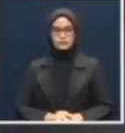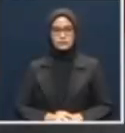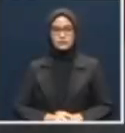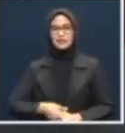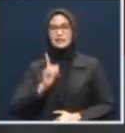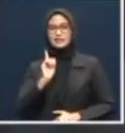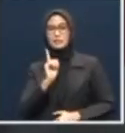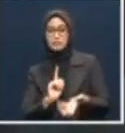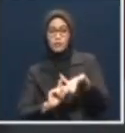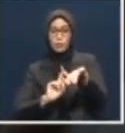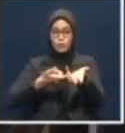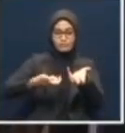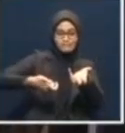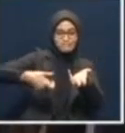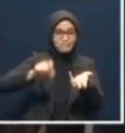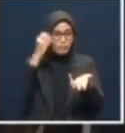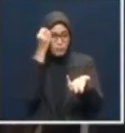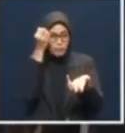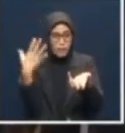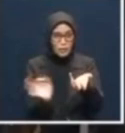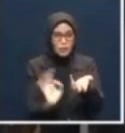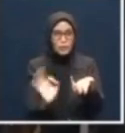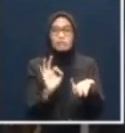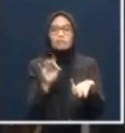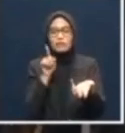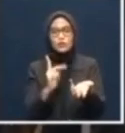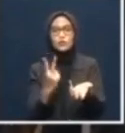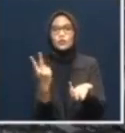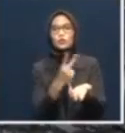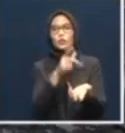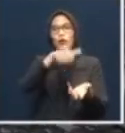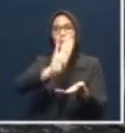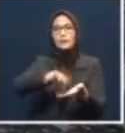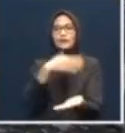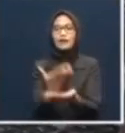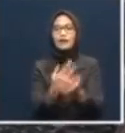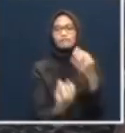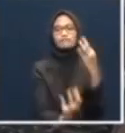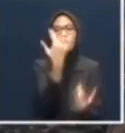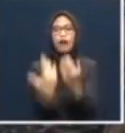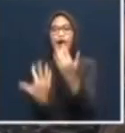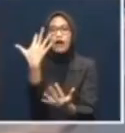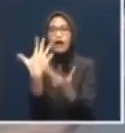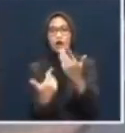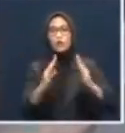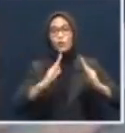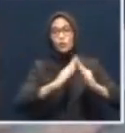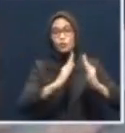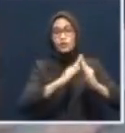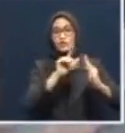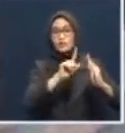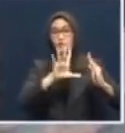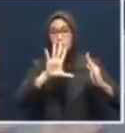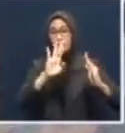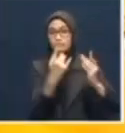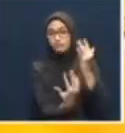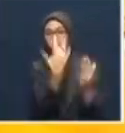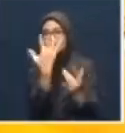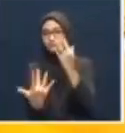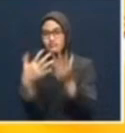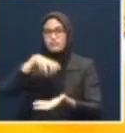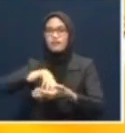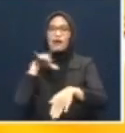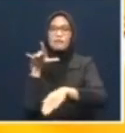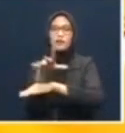Saudara lupa matikan kompor, dua orang tewas dalam kebakaran 154 rumah di kawasan Tanah Abang, Jakarta Pusat.